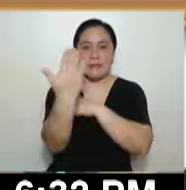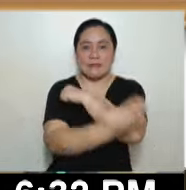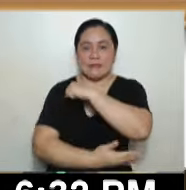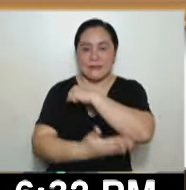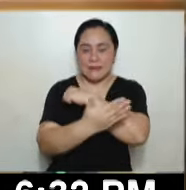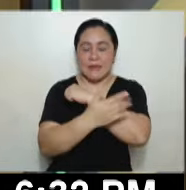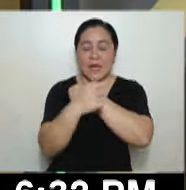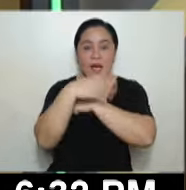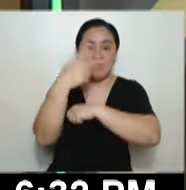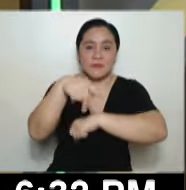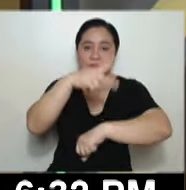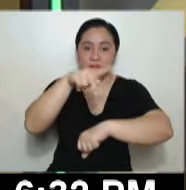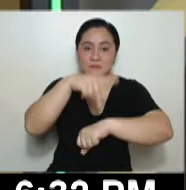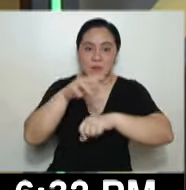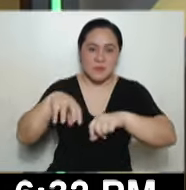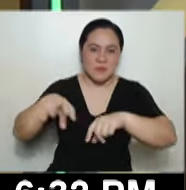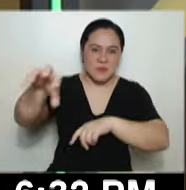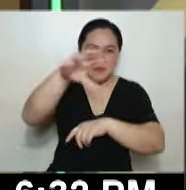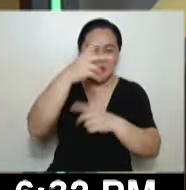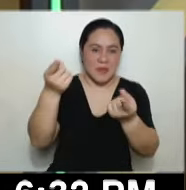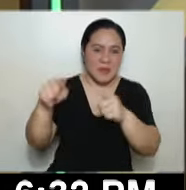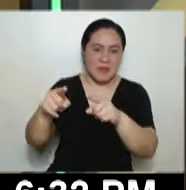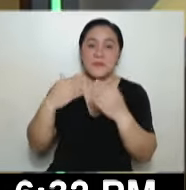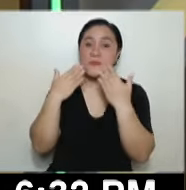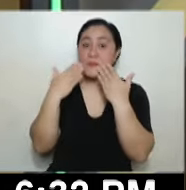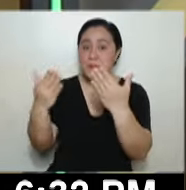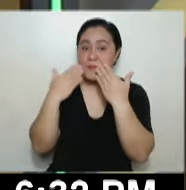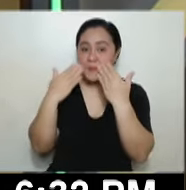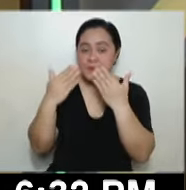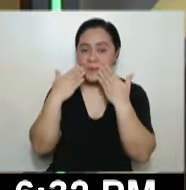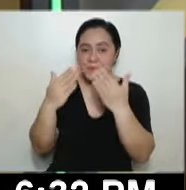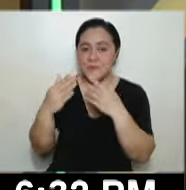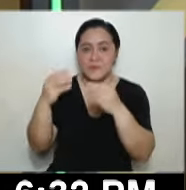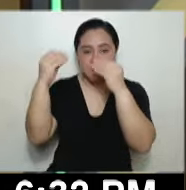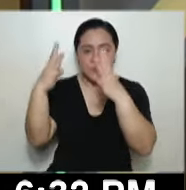Maraming salamat po sa inyo, Professor Coronacion and Secretary Ronald Llamas.